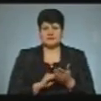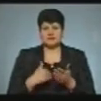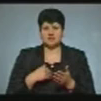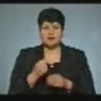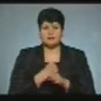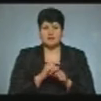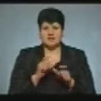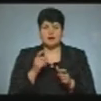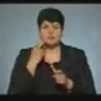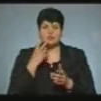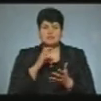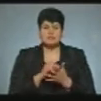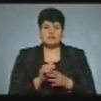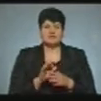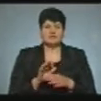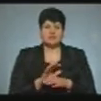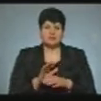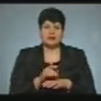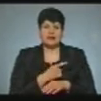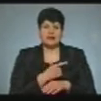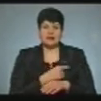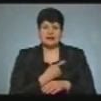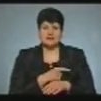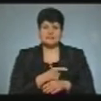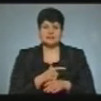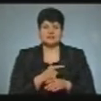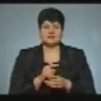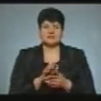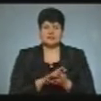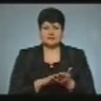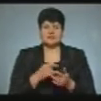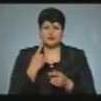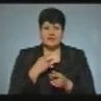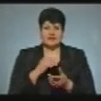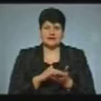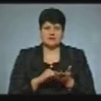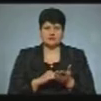виготовленням лікарських засобів по індивідуальній рецептурі лікарів.